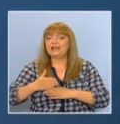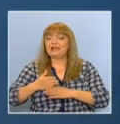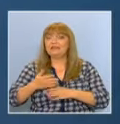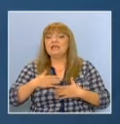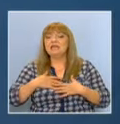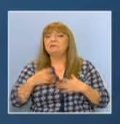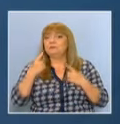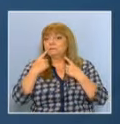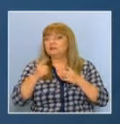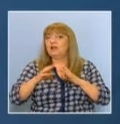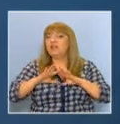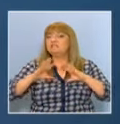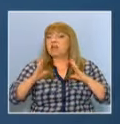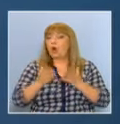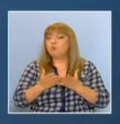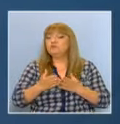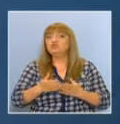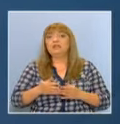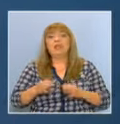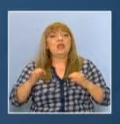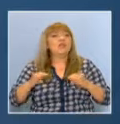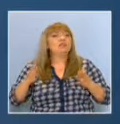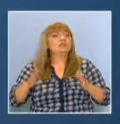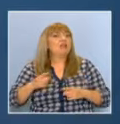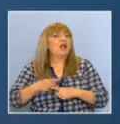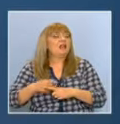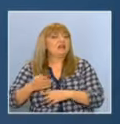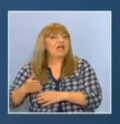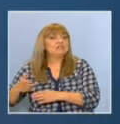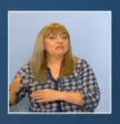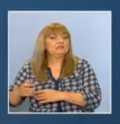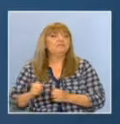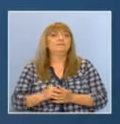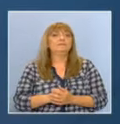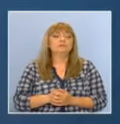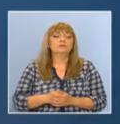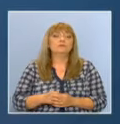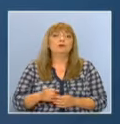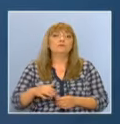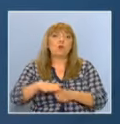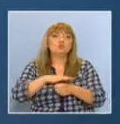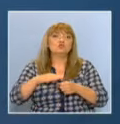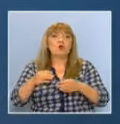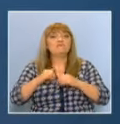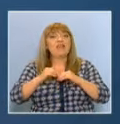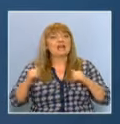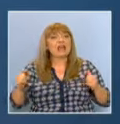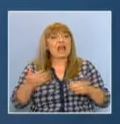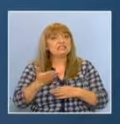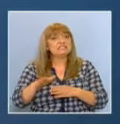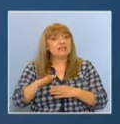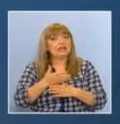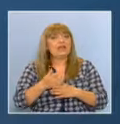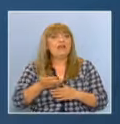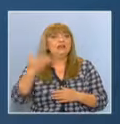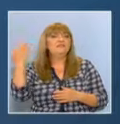всеобщи нагласи, отколкото нагласи на някой конкретен философ или конкретен индивид. Основна разлика е в древността